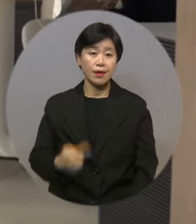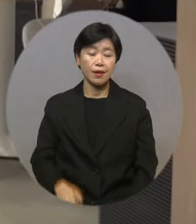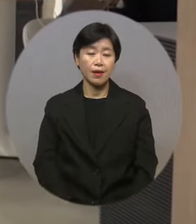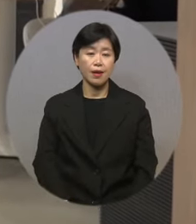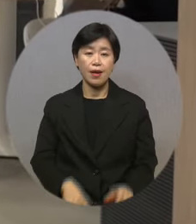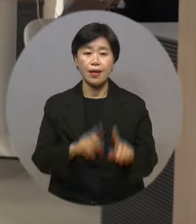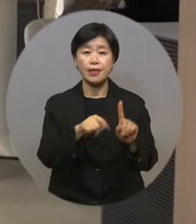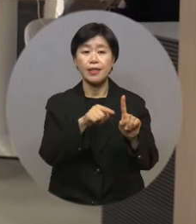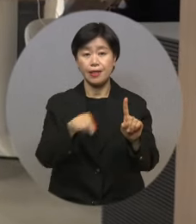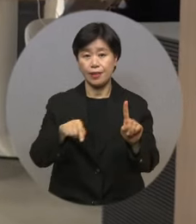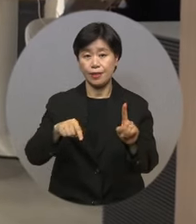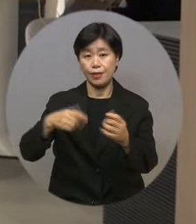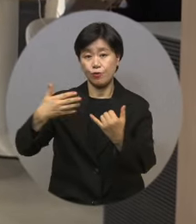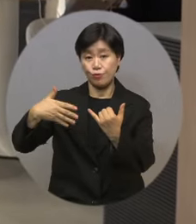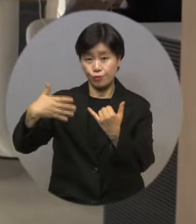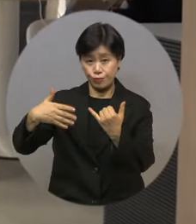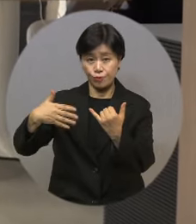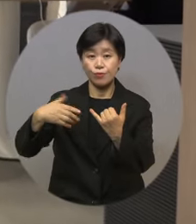유튜브